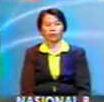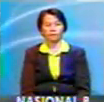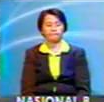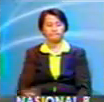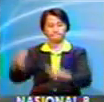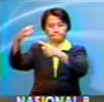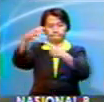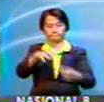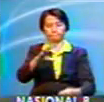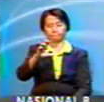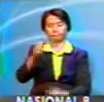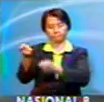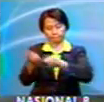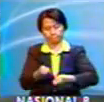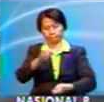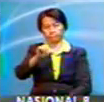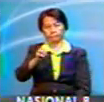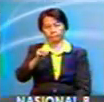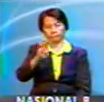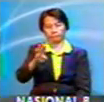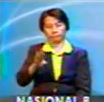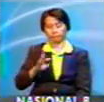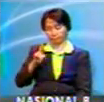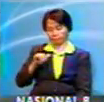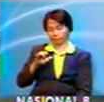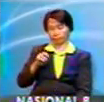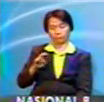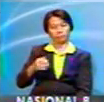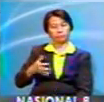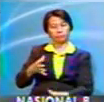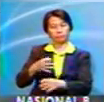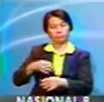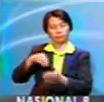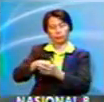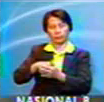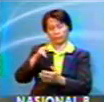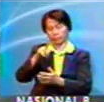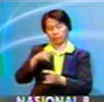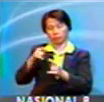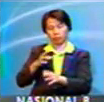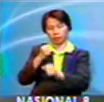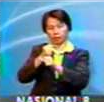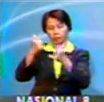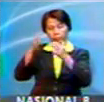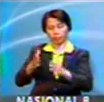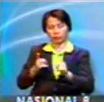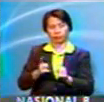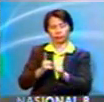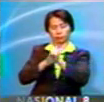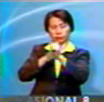Kejohanan golf CIMB Classic 2014, Ryan Moore melakar sejarah dalam kariernya apabila menjadi pemain